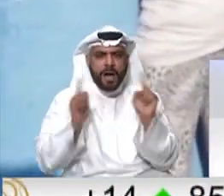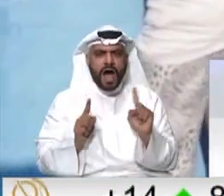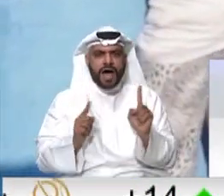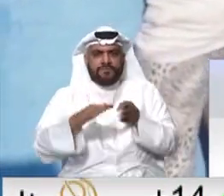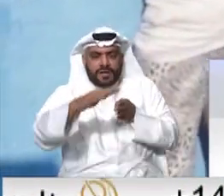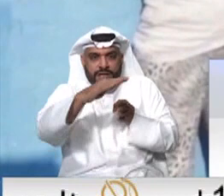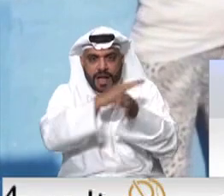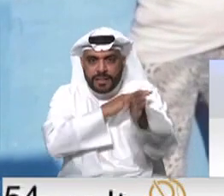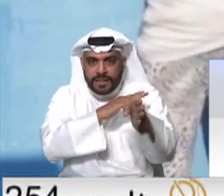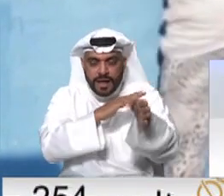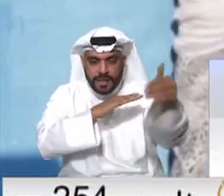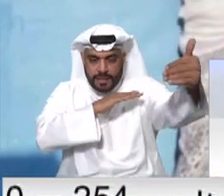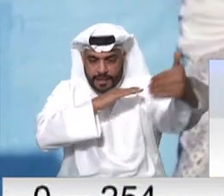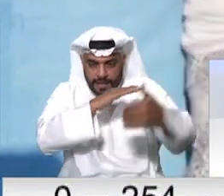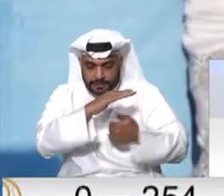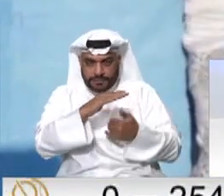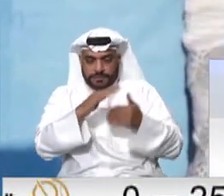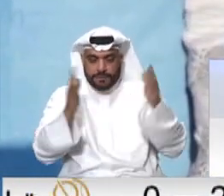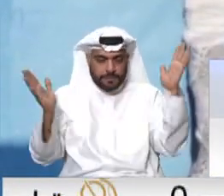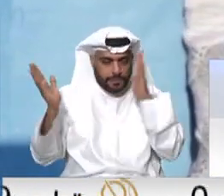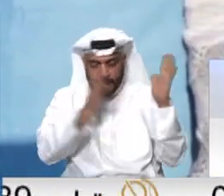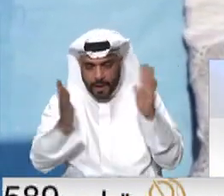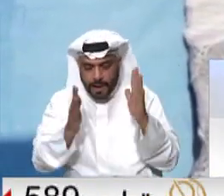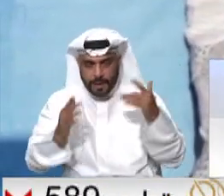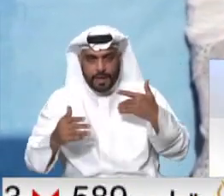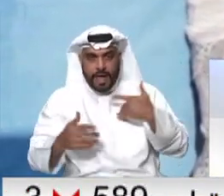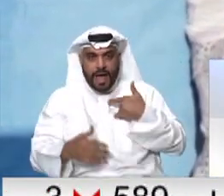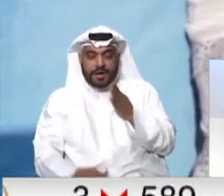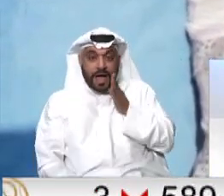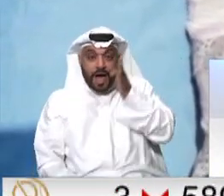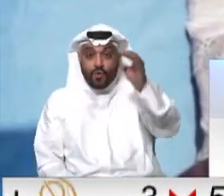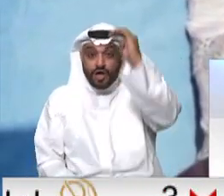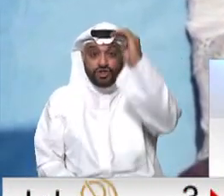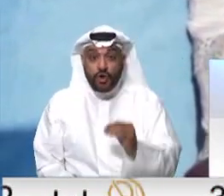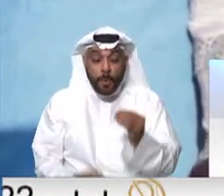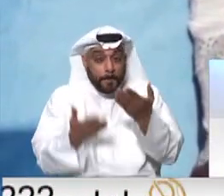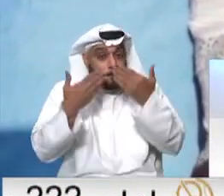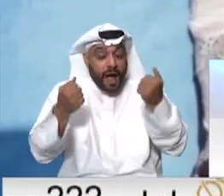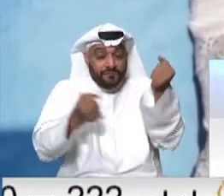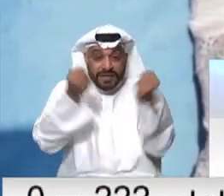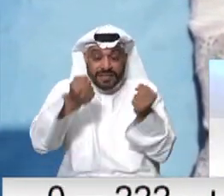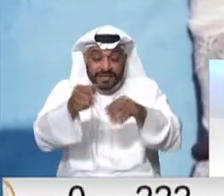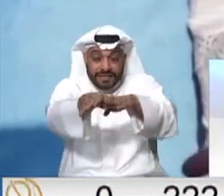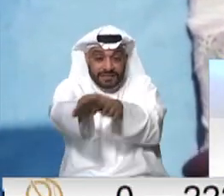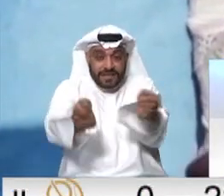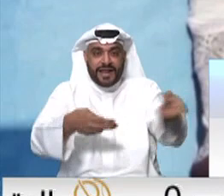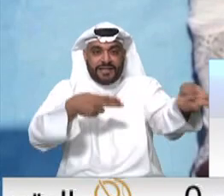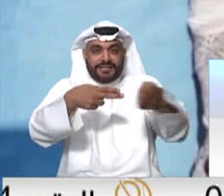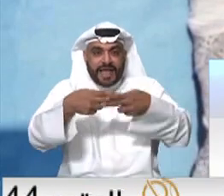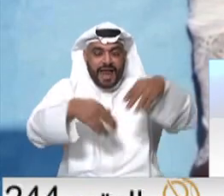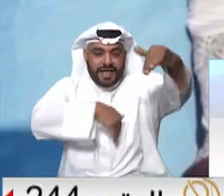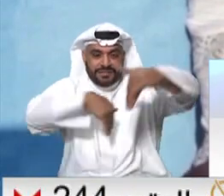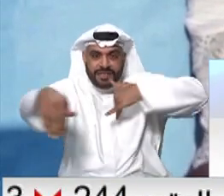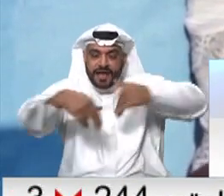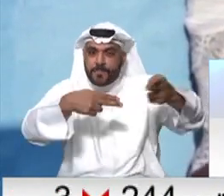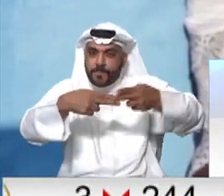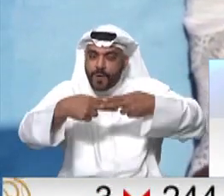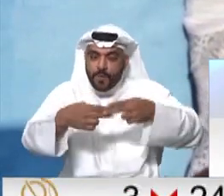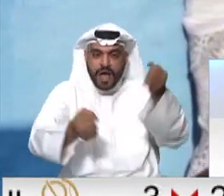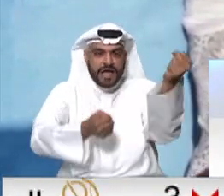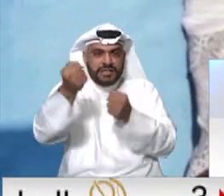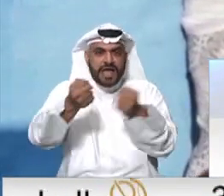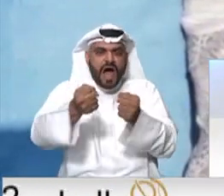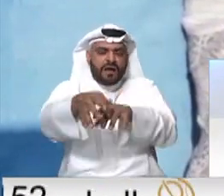نطلع قالوا توجهوا على الجنوب فيش مواصلات شارع صلاح الدين مغلق سيارات فوق